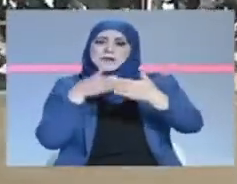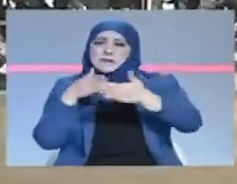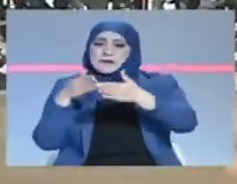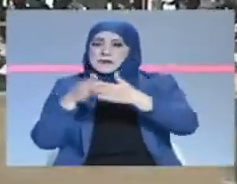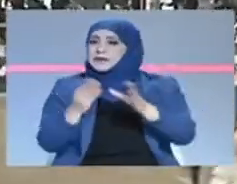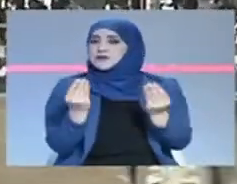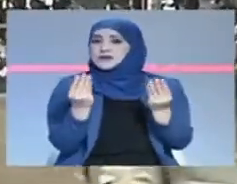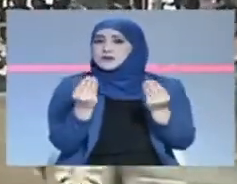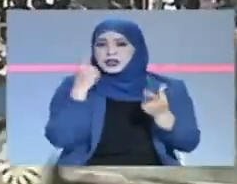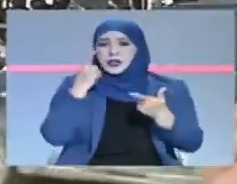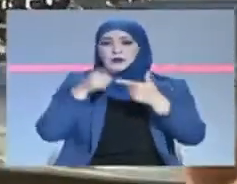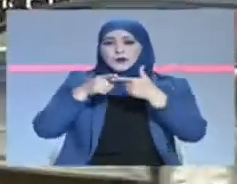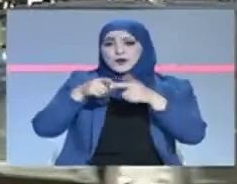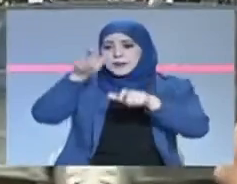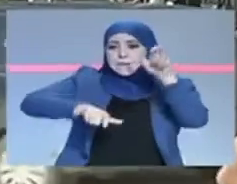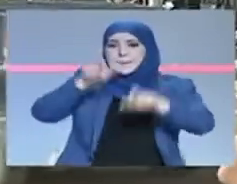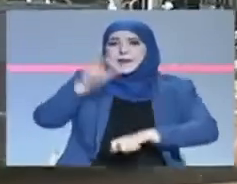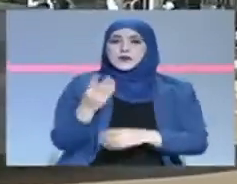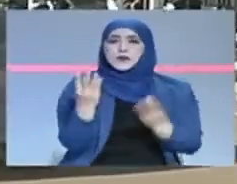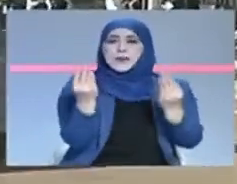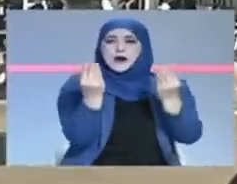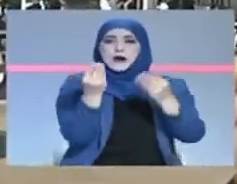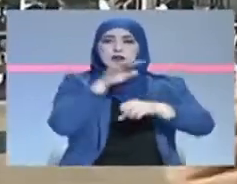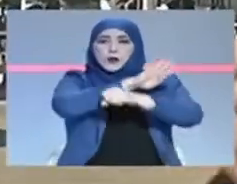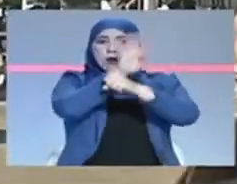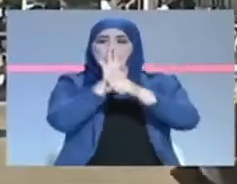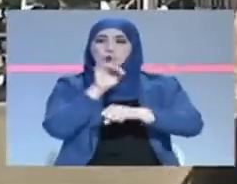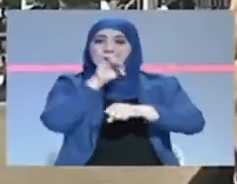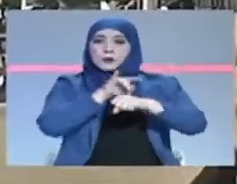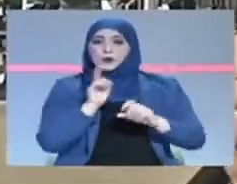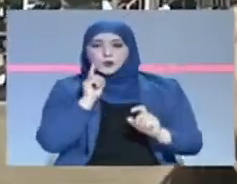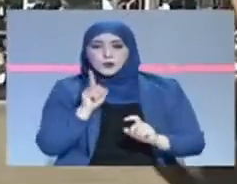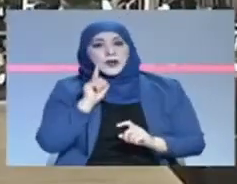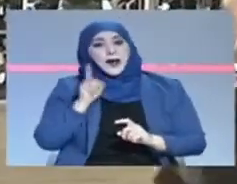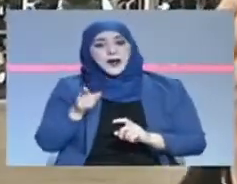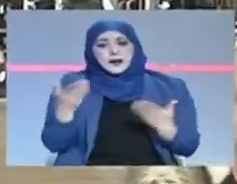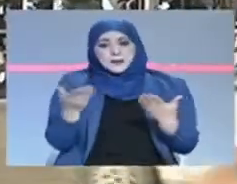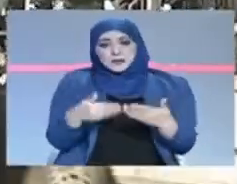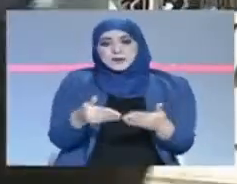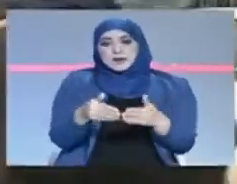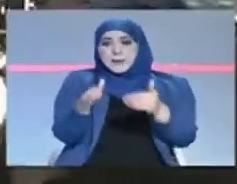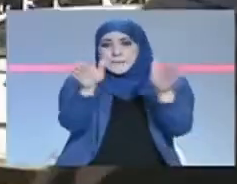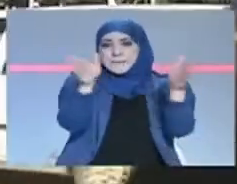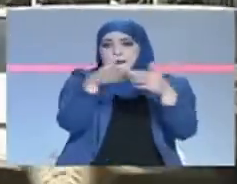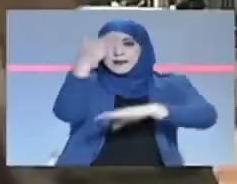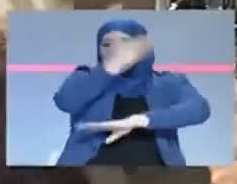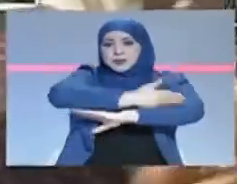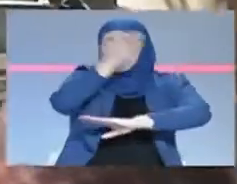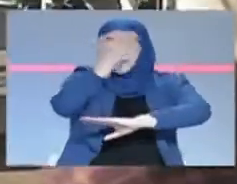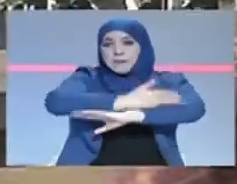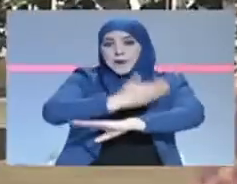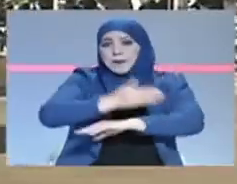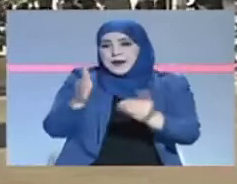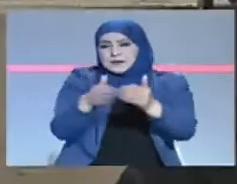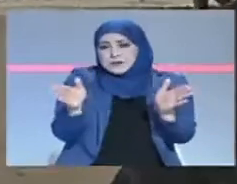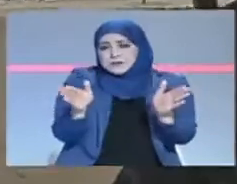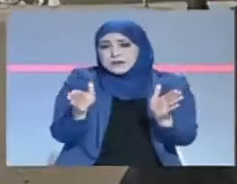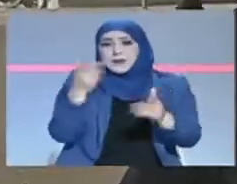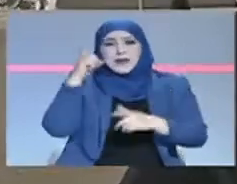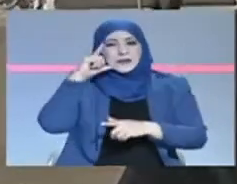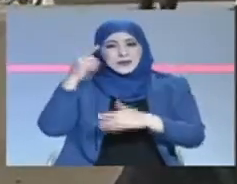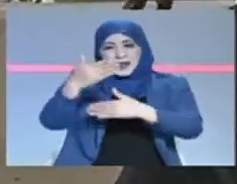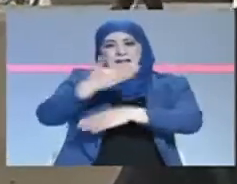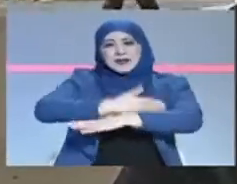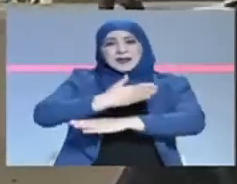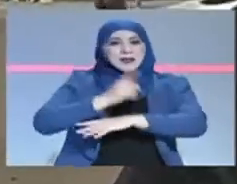مع ارتفاع عدد المرضى الكوفيد. رانا احنا تو في بن قردان خاصة مع فتح المعبر راس جدير العدد زاد برشا. المستشفى